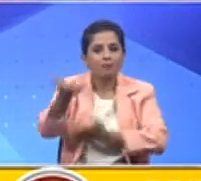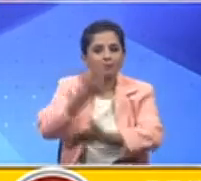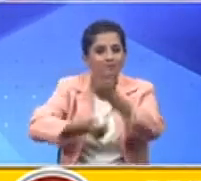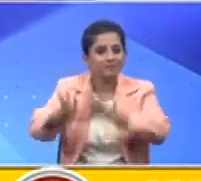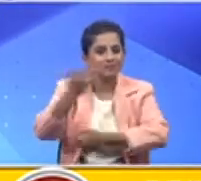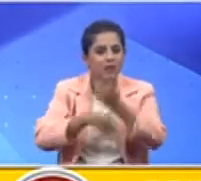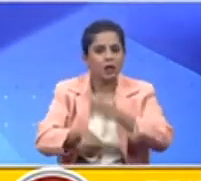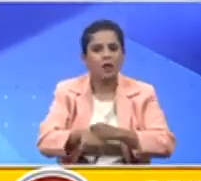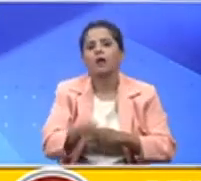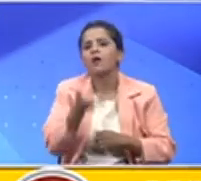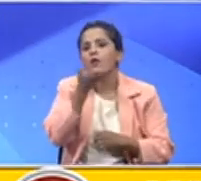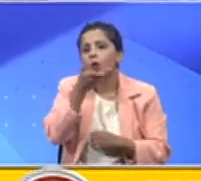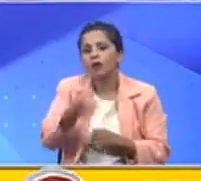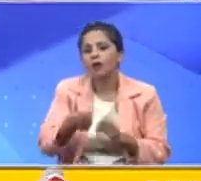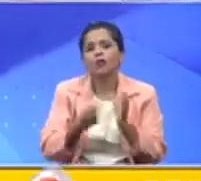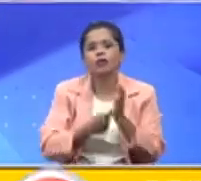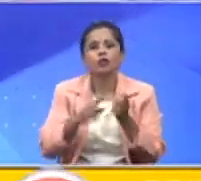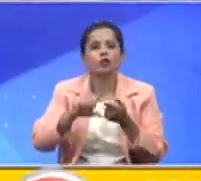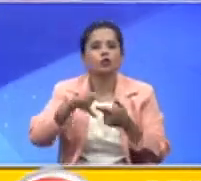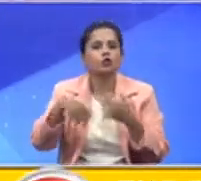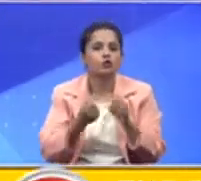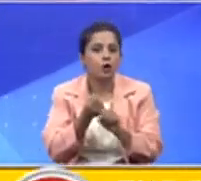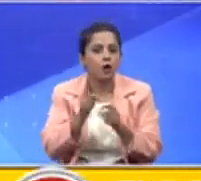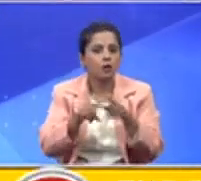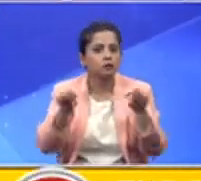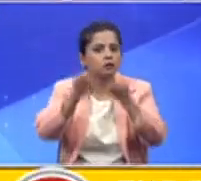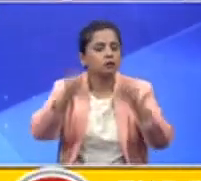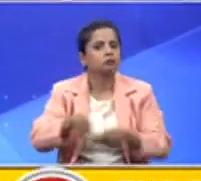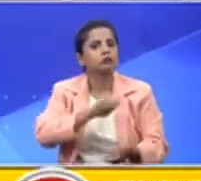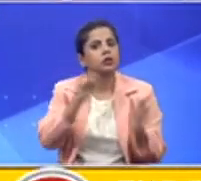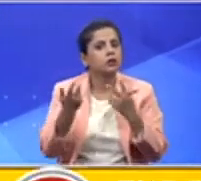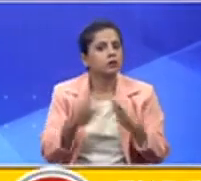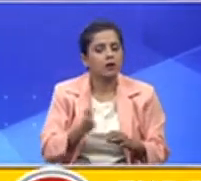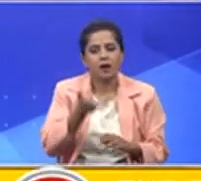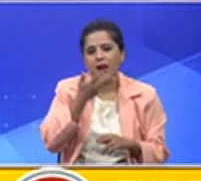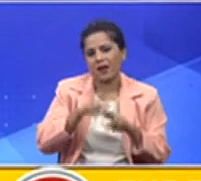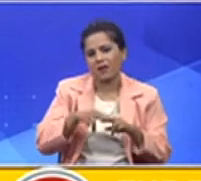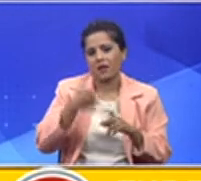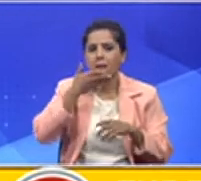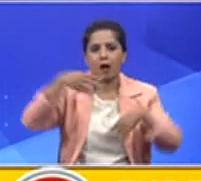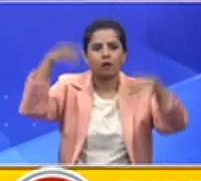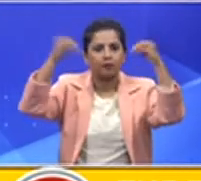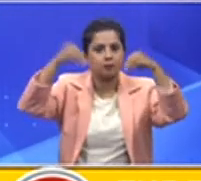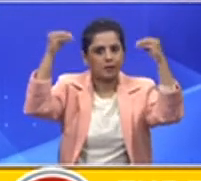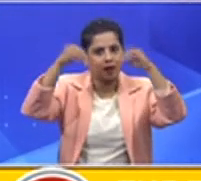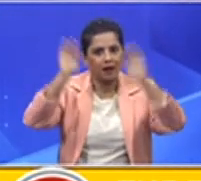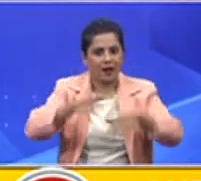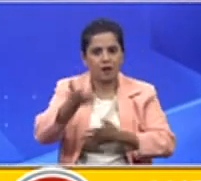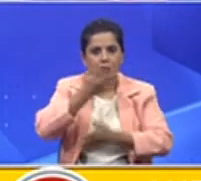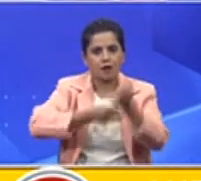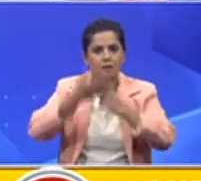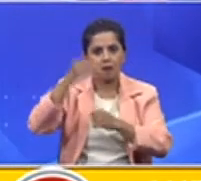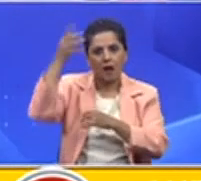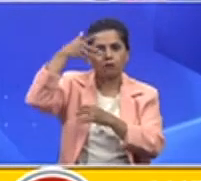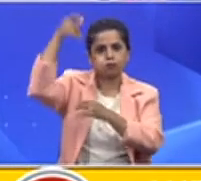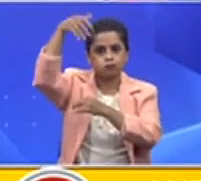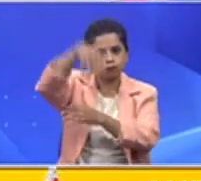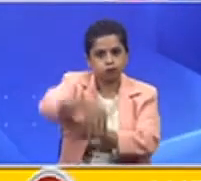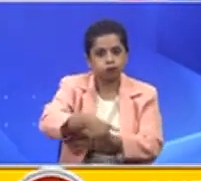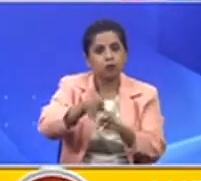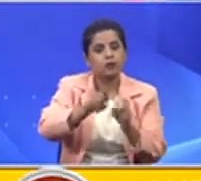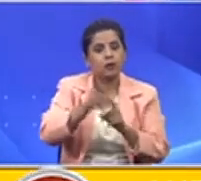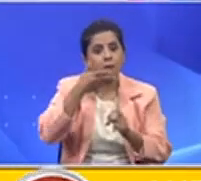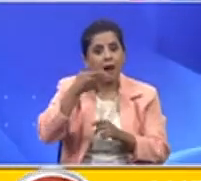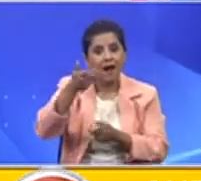रिचार्ट सिस्टेम में बदल दिया है बारिस का पानी अब इन कुओं में जाता है और कुओं से ये